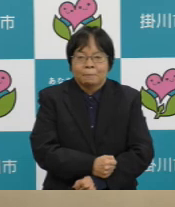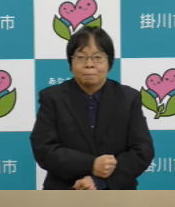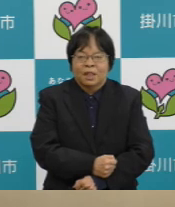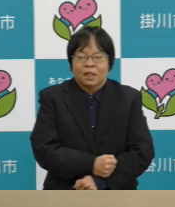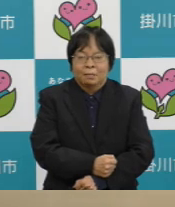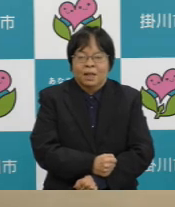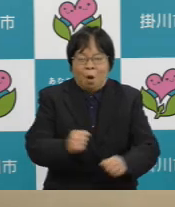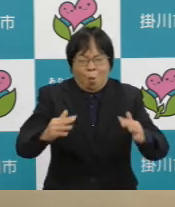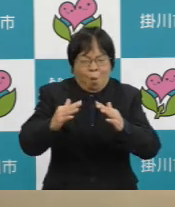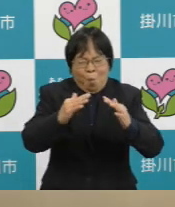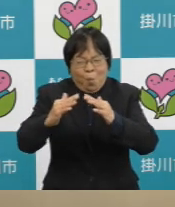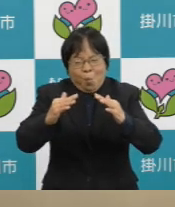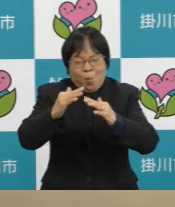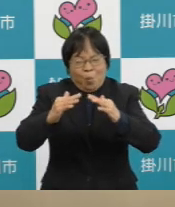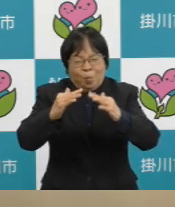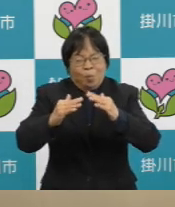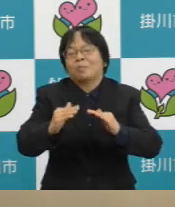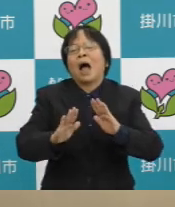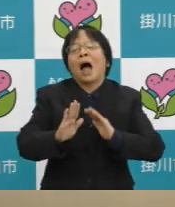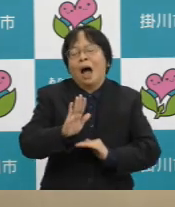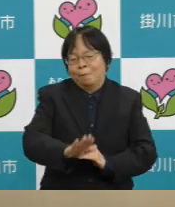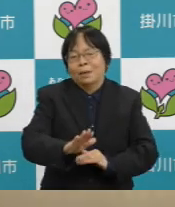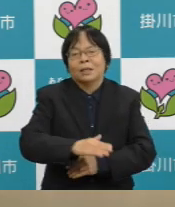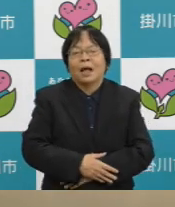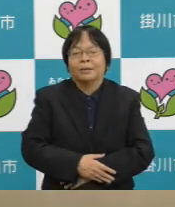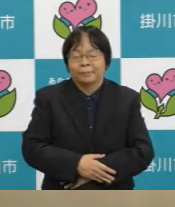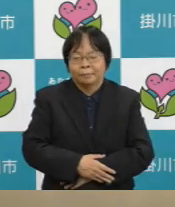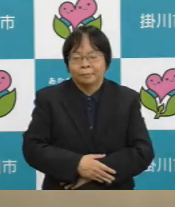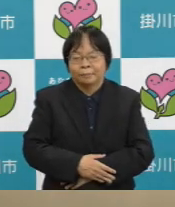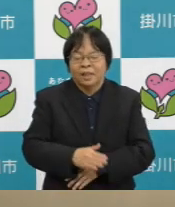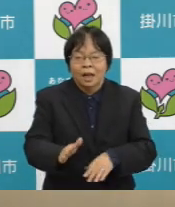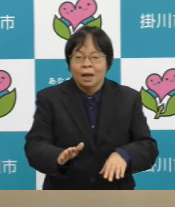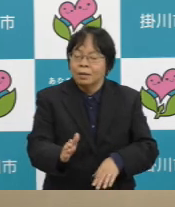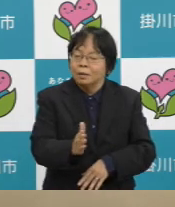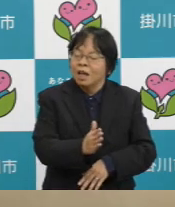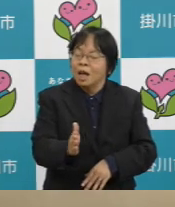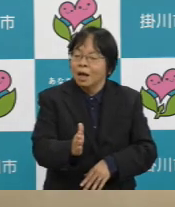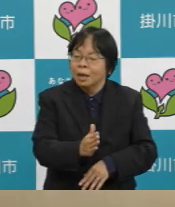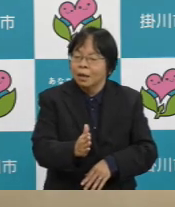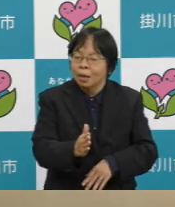やり取りもありました。最近はパイプラインで